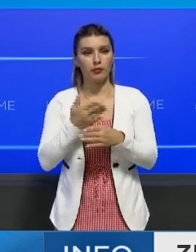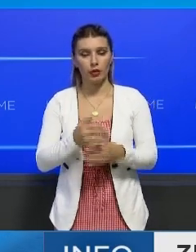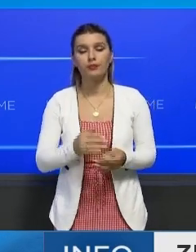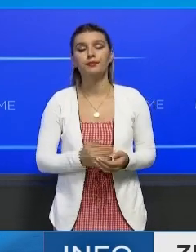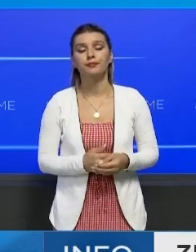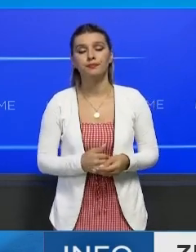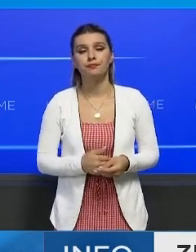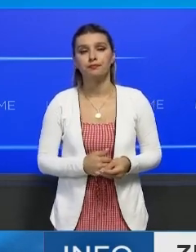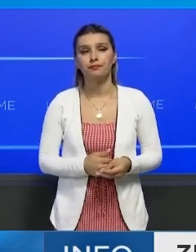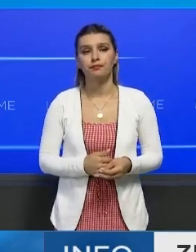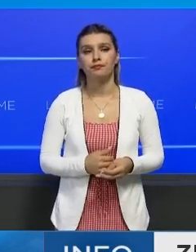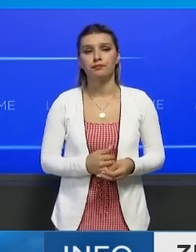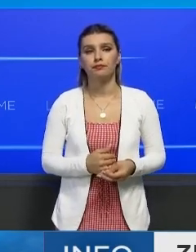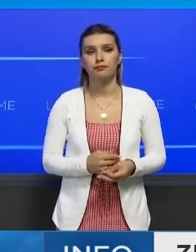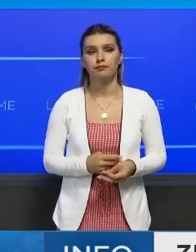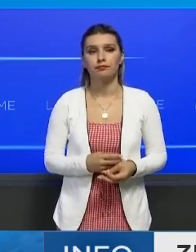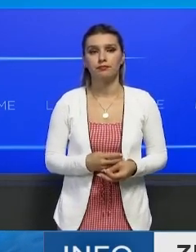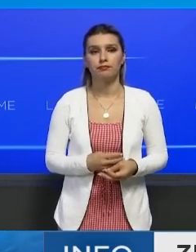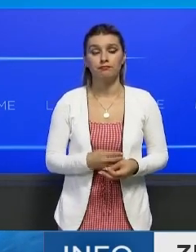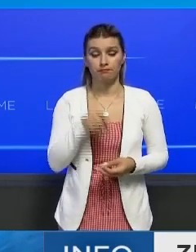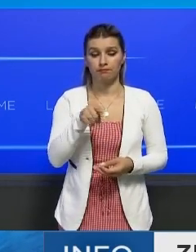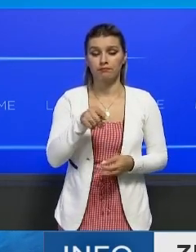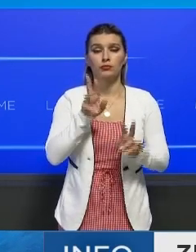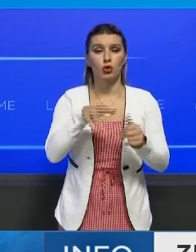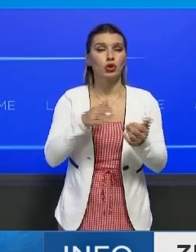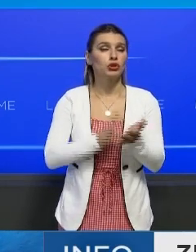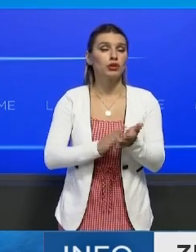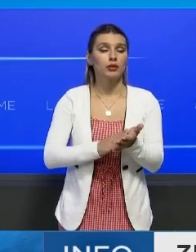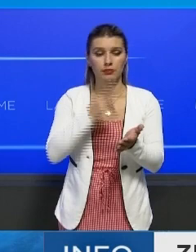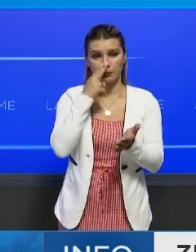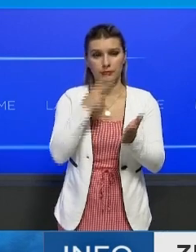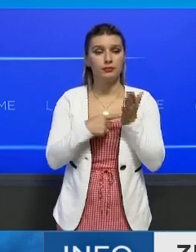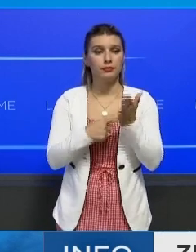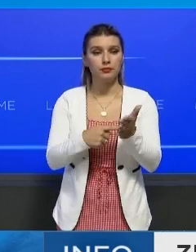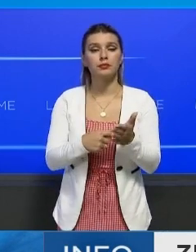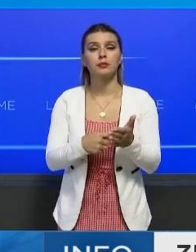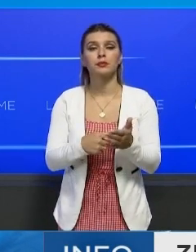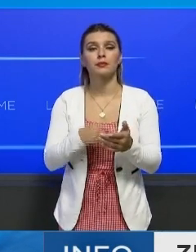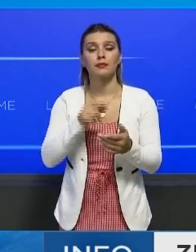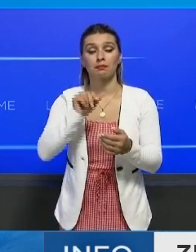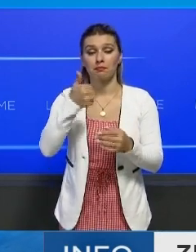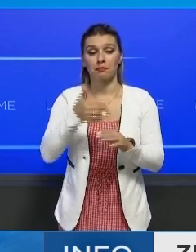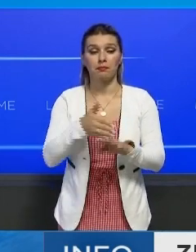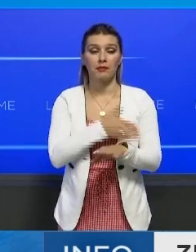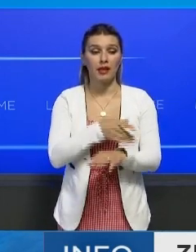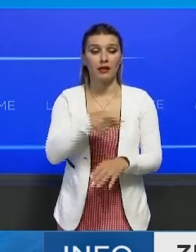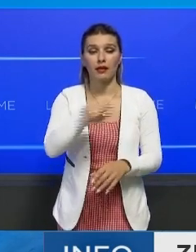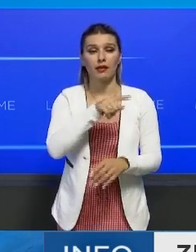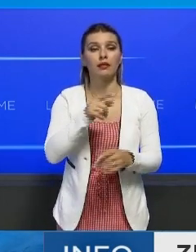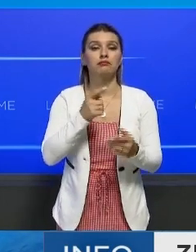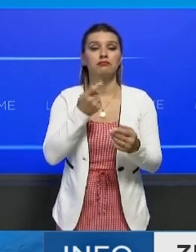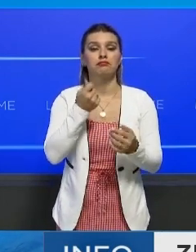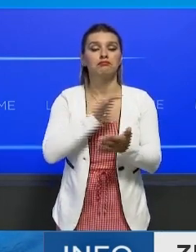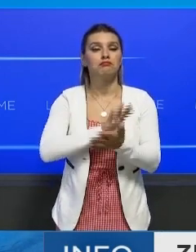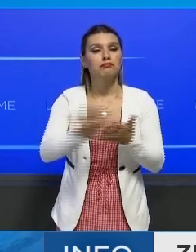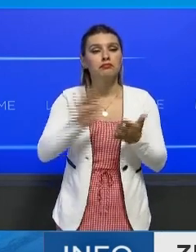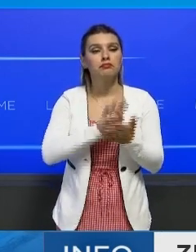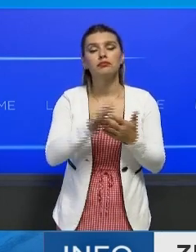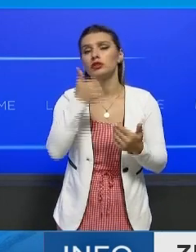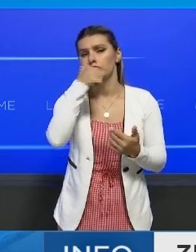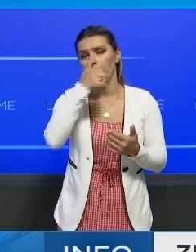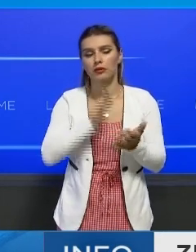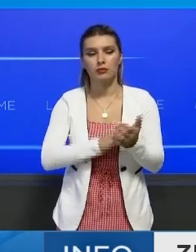këto targa, dhe këtu parashihen disa obligime nga të cilët qytetarët lirohen, e të cilat